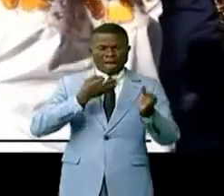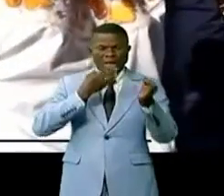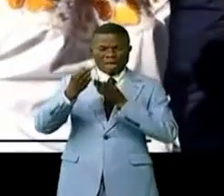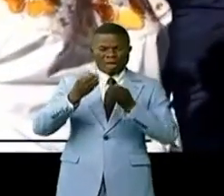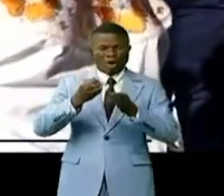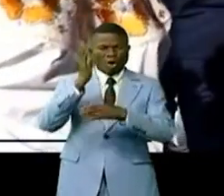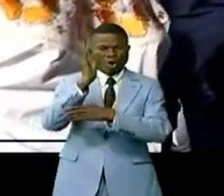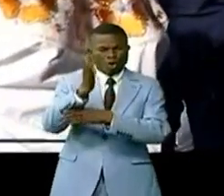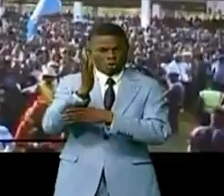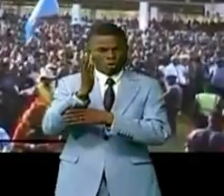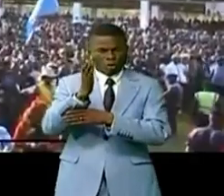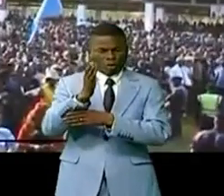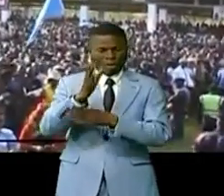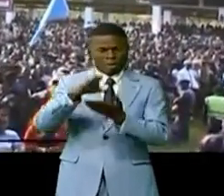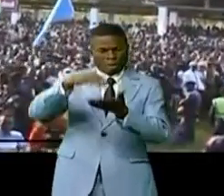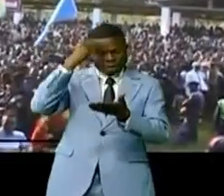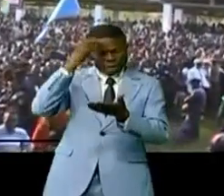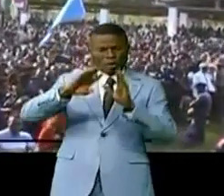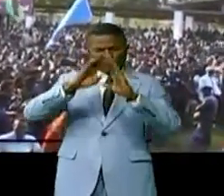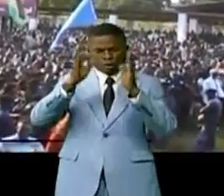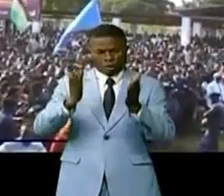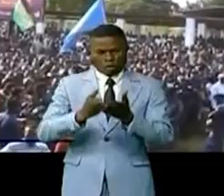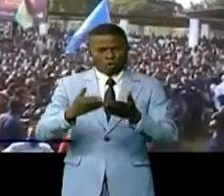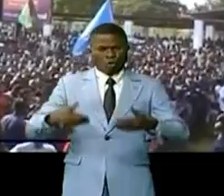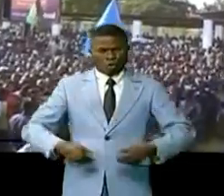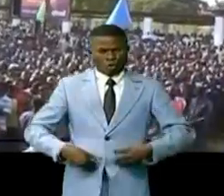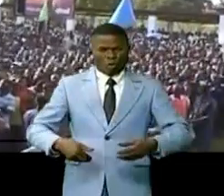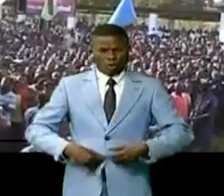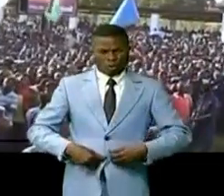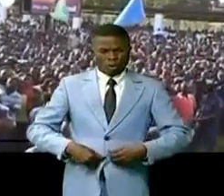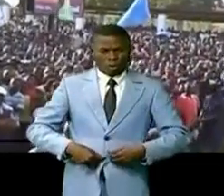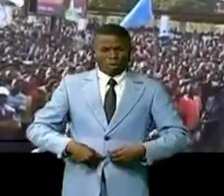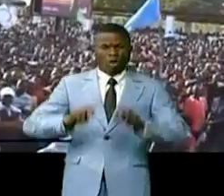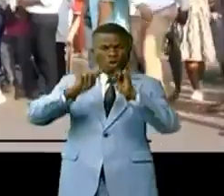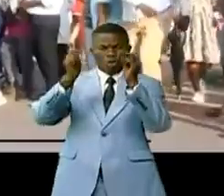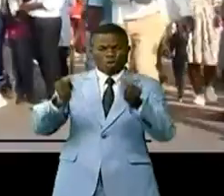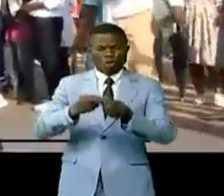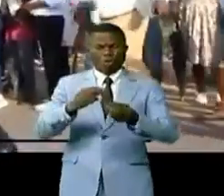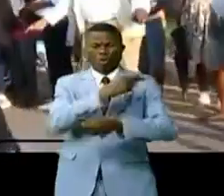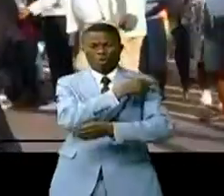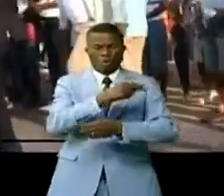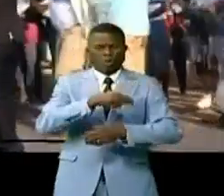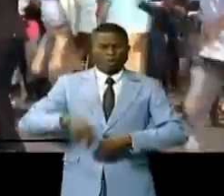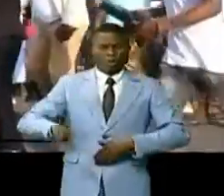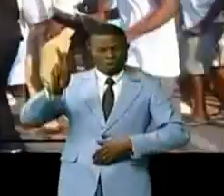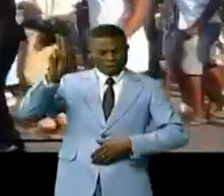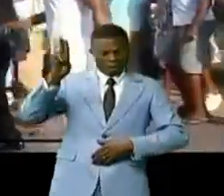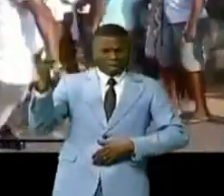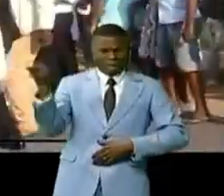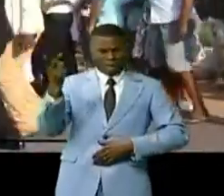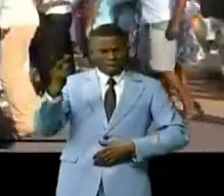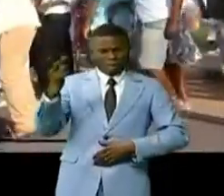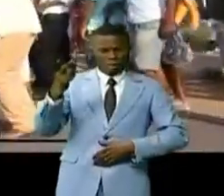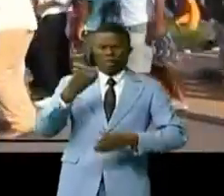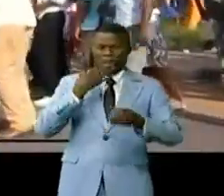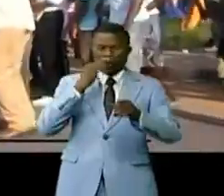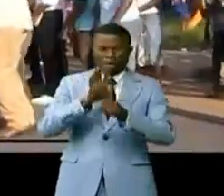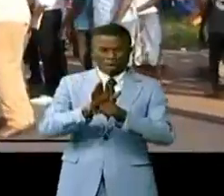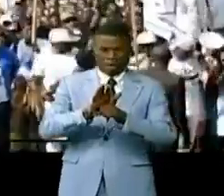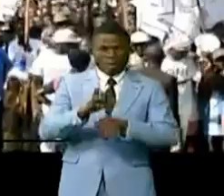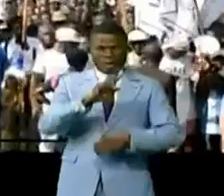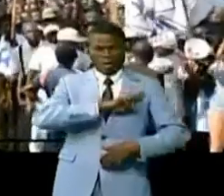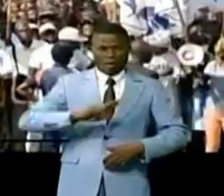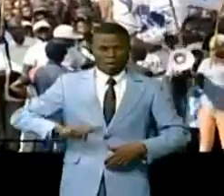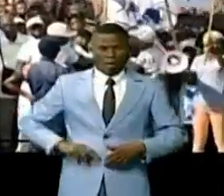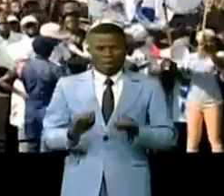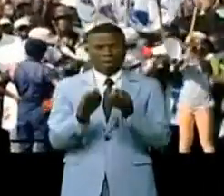fallait donc requinquer tous ces collégionnaires de Jean-Marc Kabund Akabund et Augustin Kabuya en leur rassurant que la République